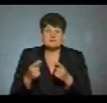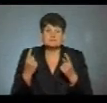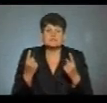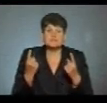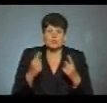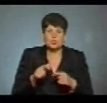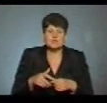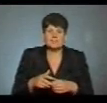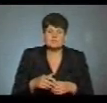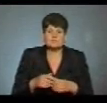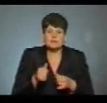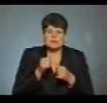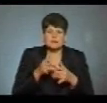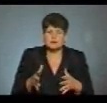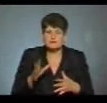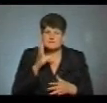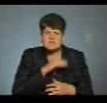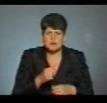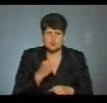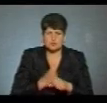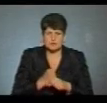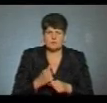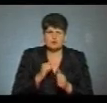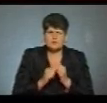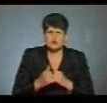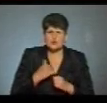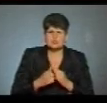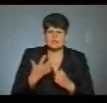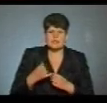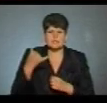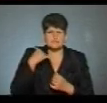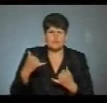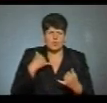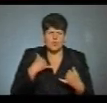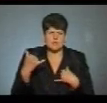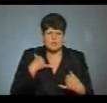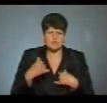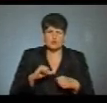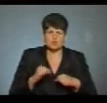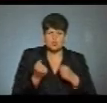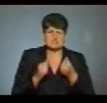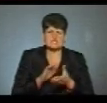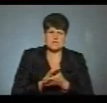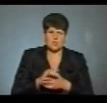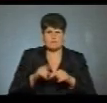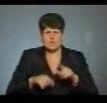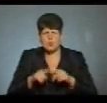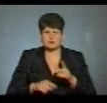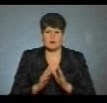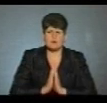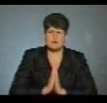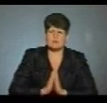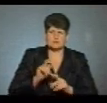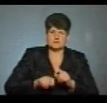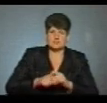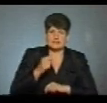люди фізично не встають це зробити. До мене щодня дзвонять друзі, знайомі, родичі і просять